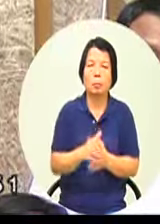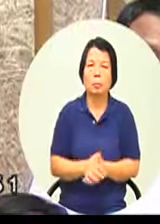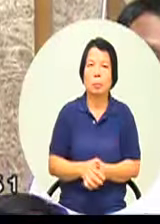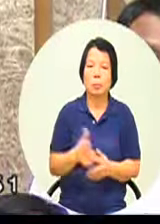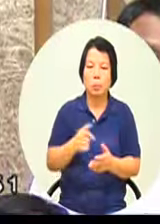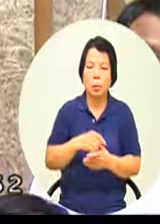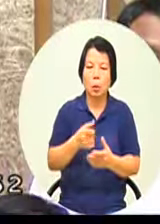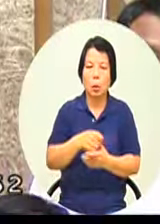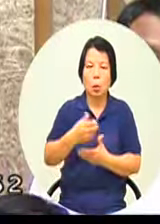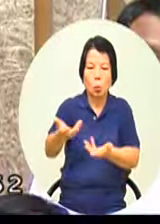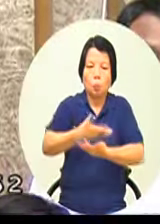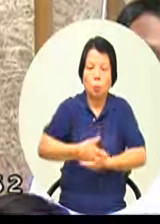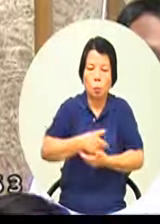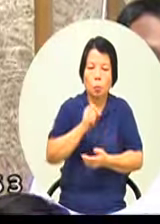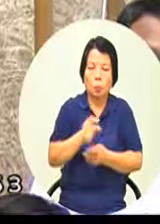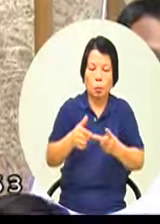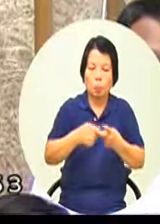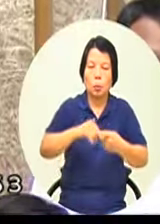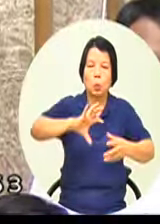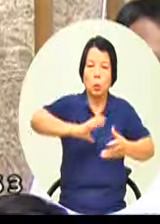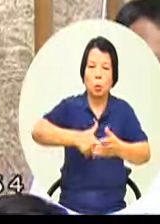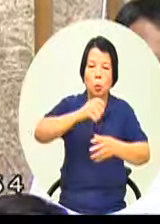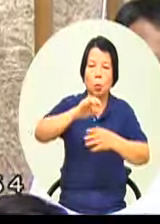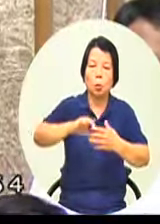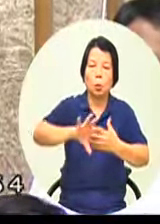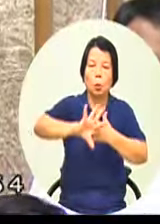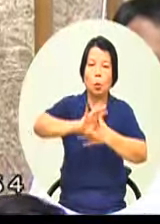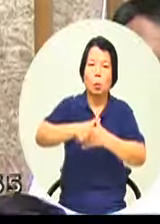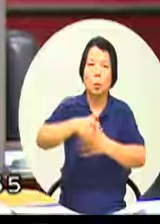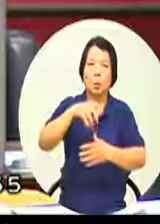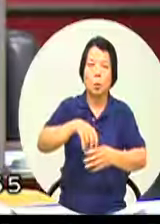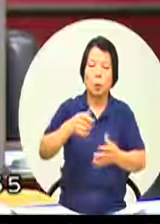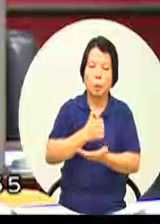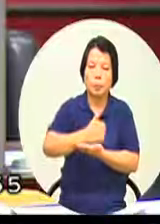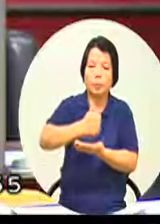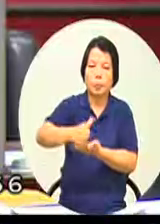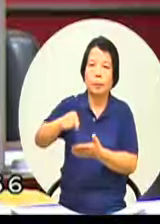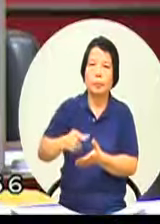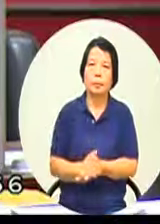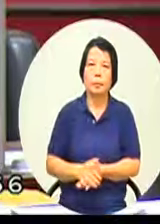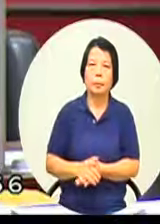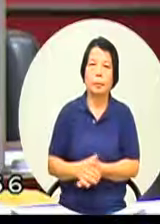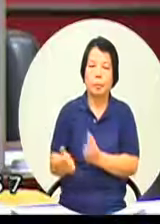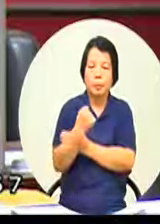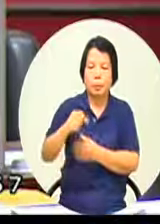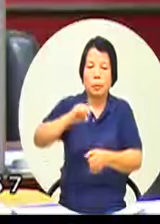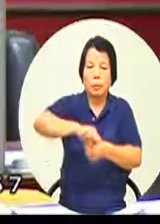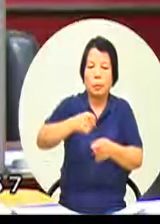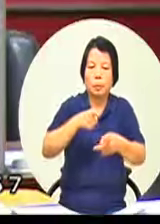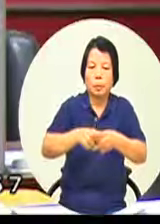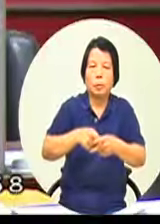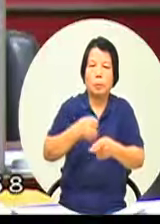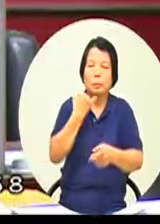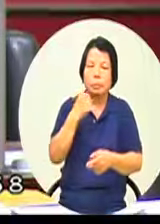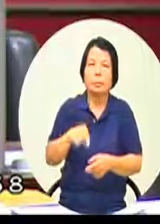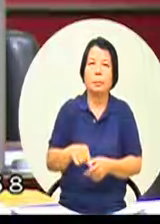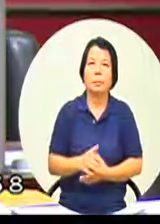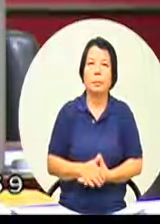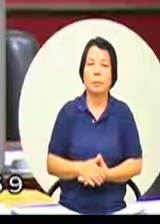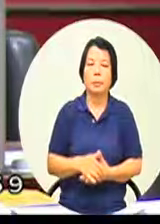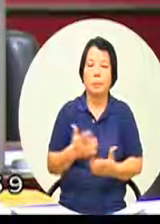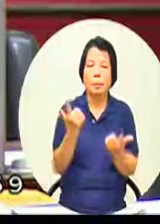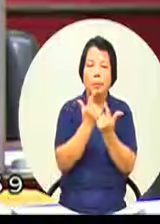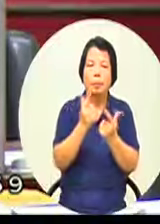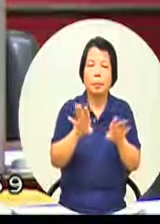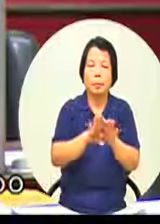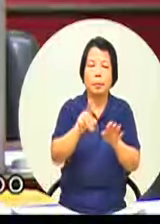收购，然后对国内国外的部分我们都会加强行销， 加强做加工。 是， 我们的北门